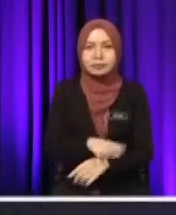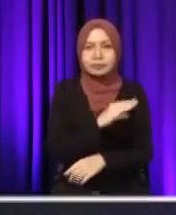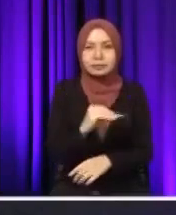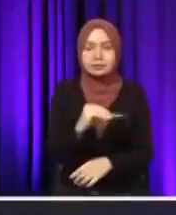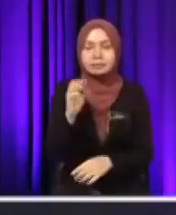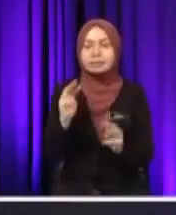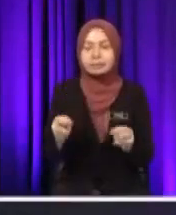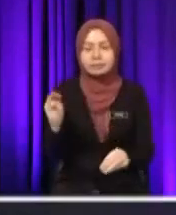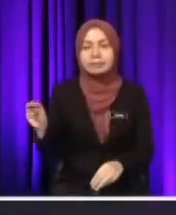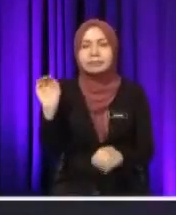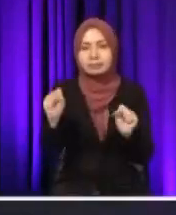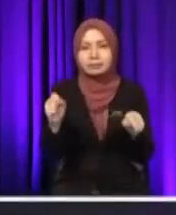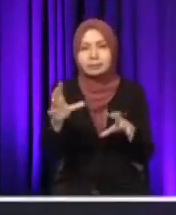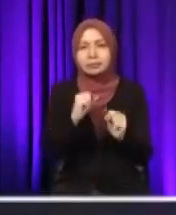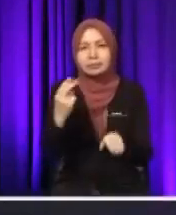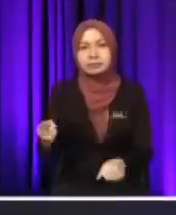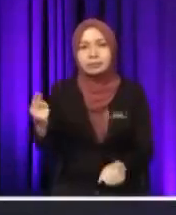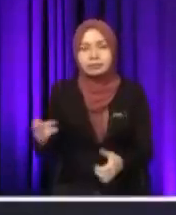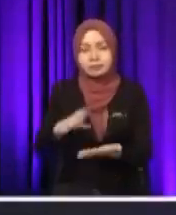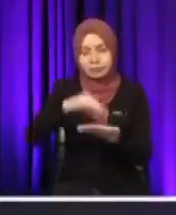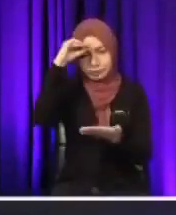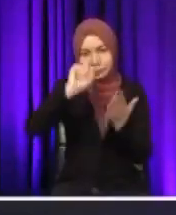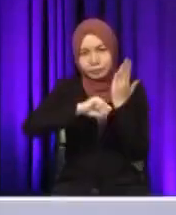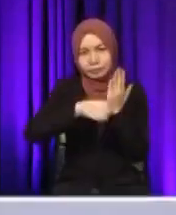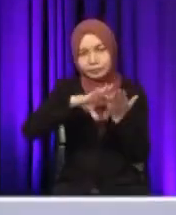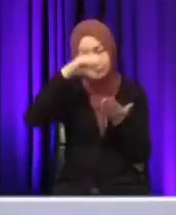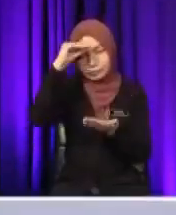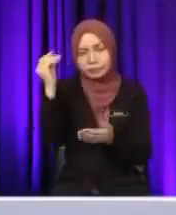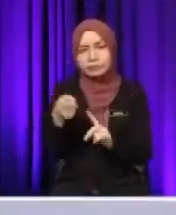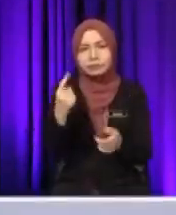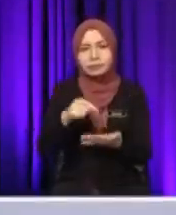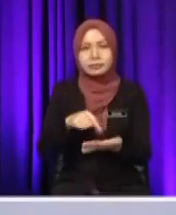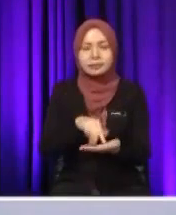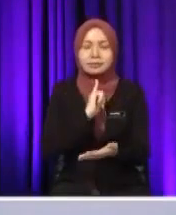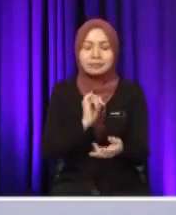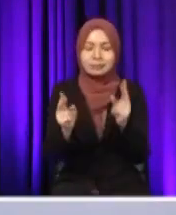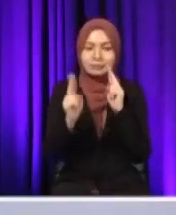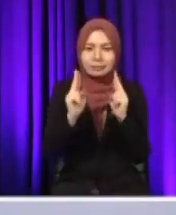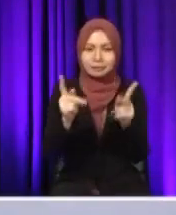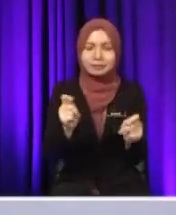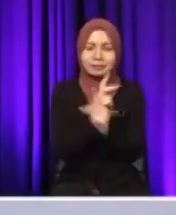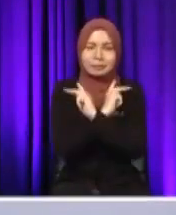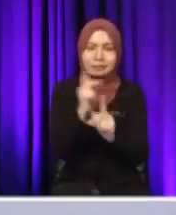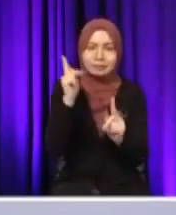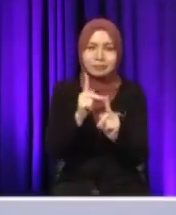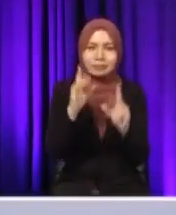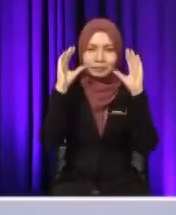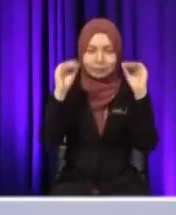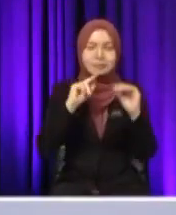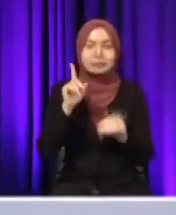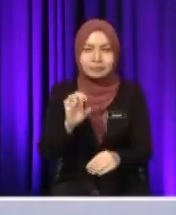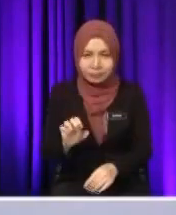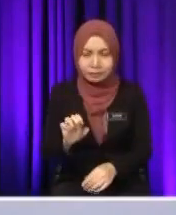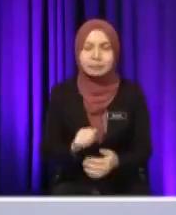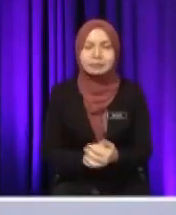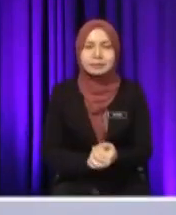bahan-bahan sumber-sumber pelajaran di situ. Okey, baiklah. Dengan itu, saya ingin ucapkan ribuan terima kasih kepada Cikgu Zaimi